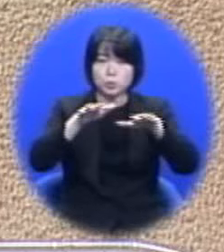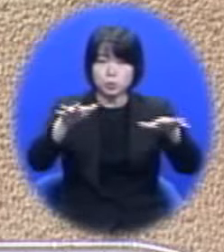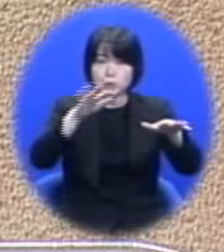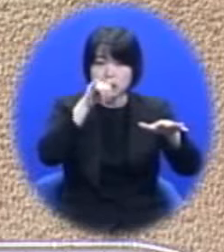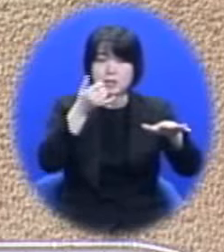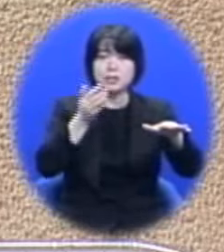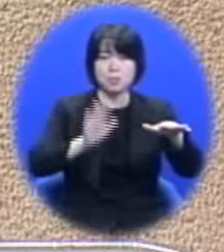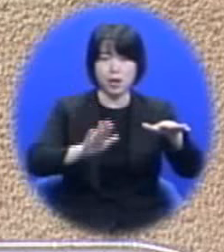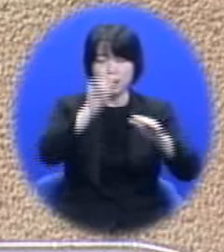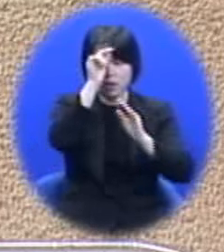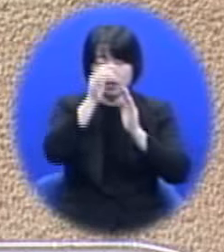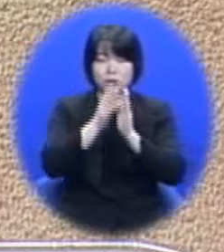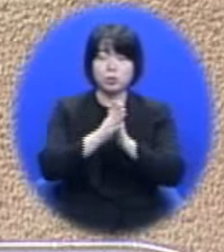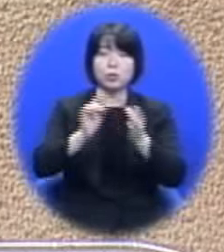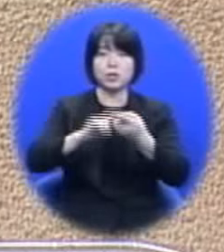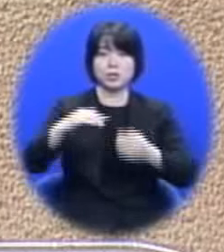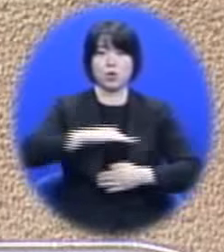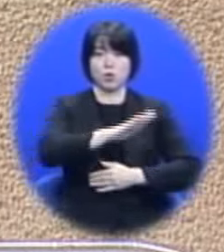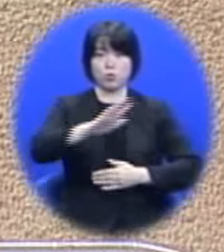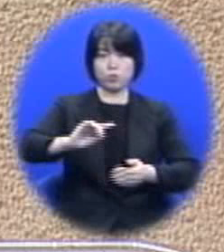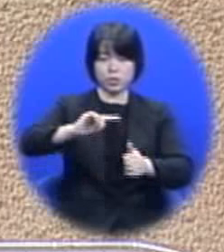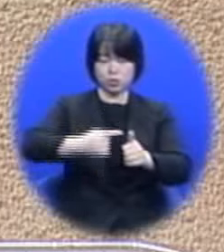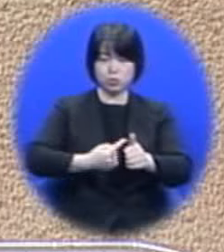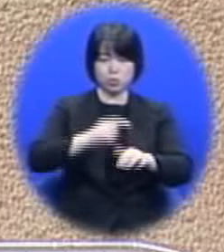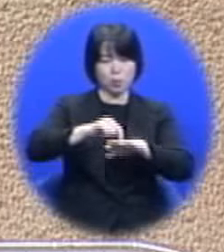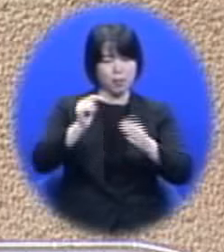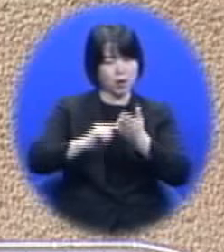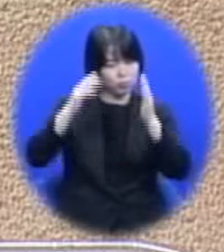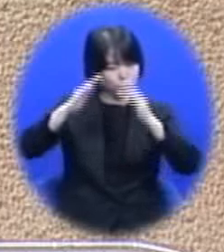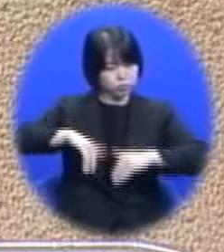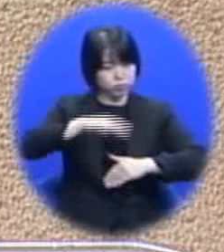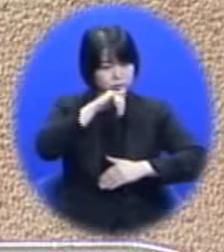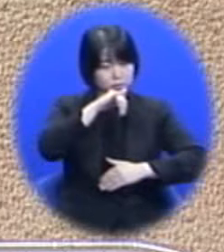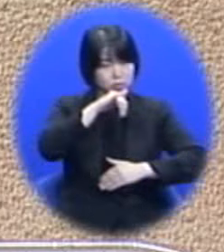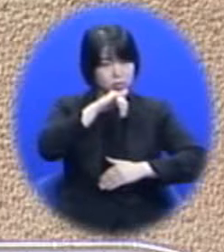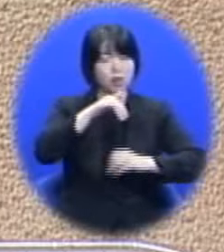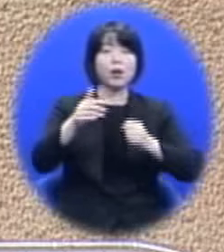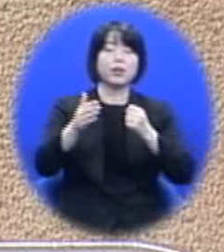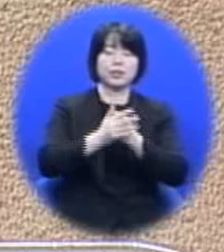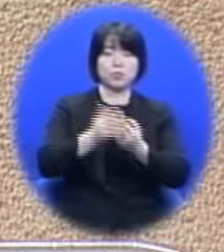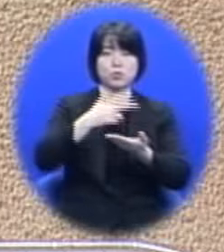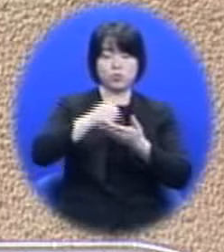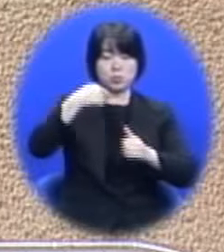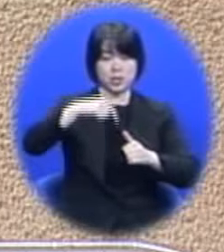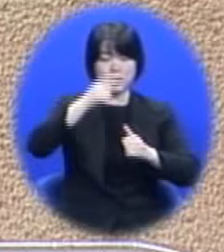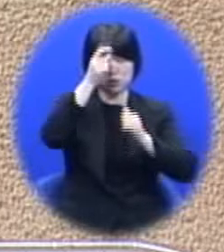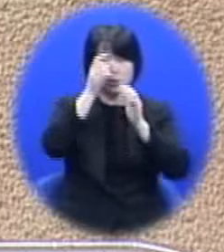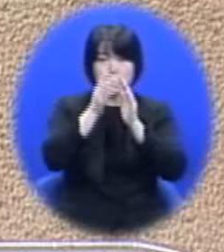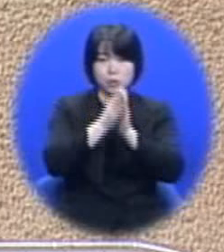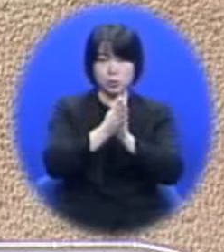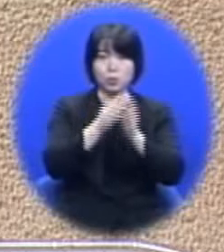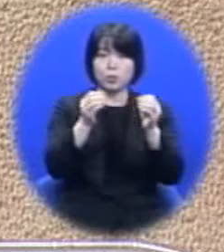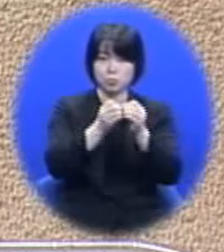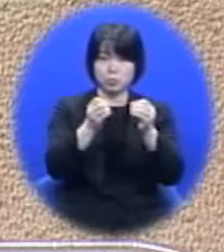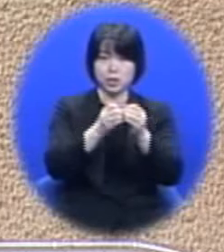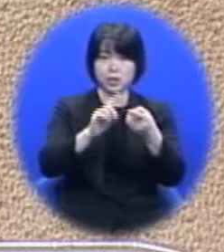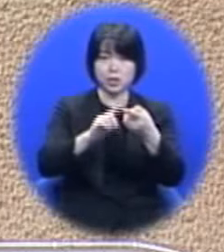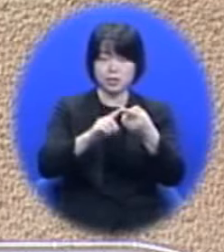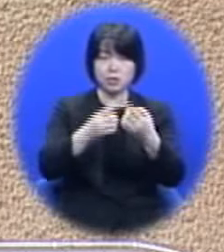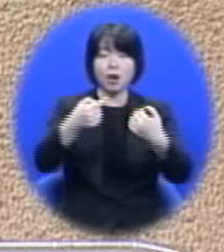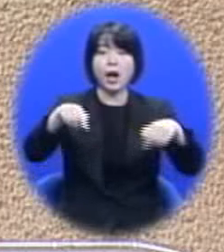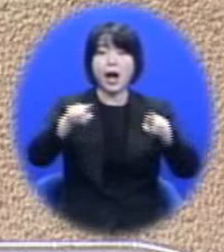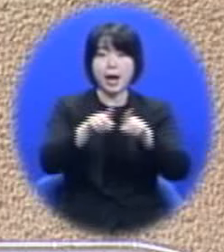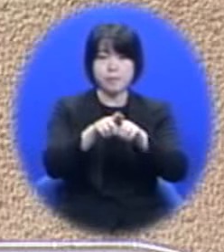대해서 우리 스스로가 마음이 무너져 있구나. 그래서 주기도문을 같이 통해서